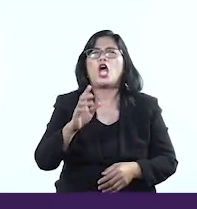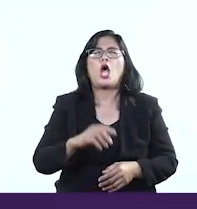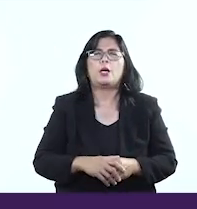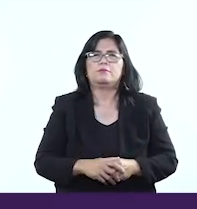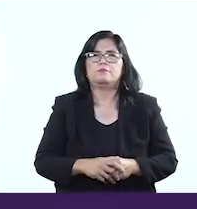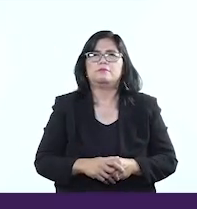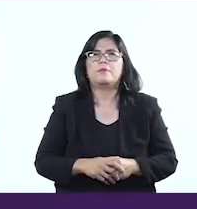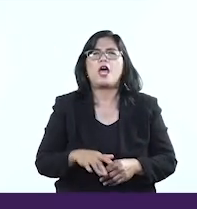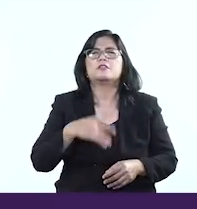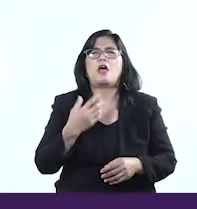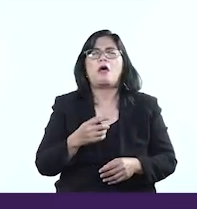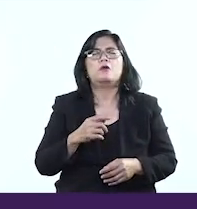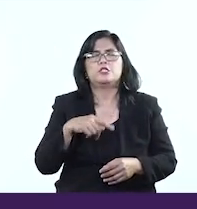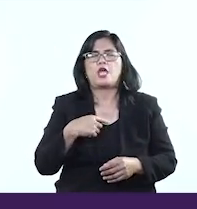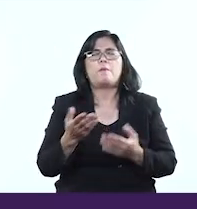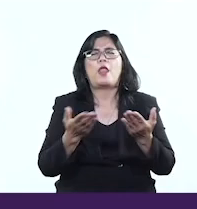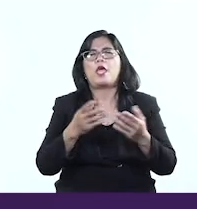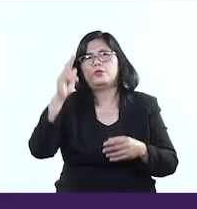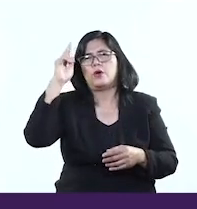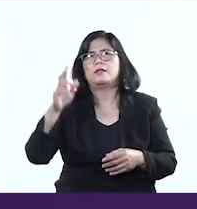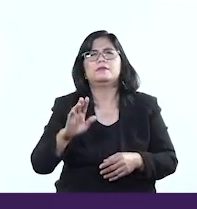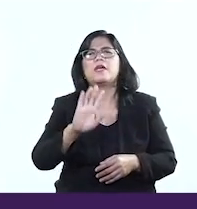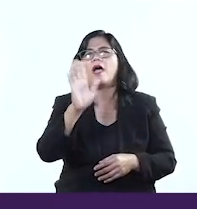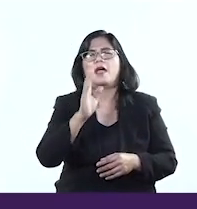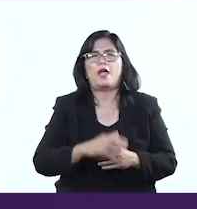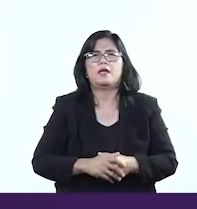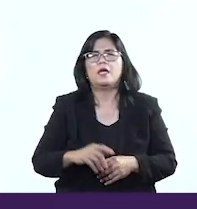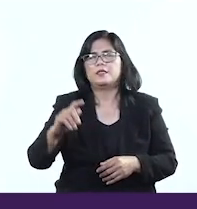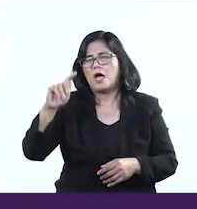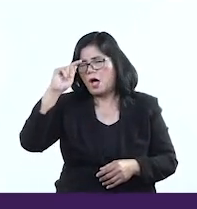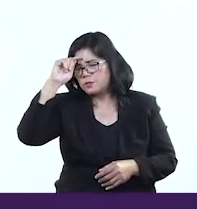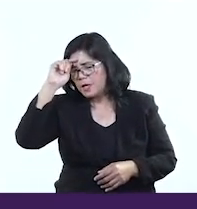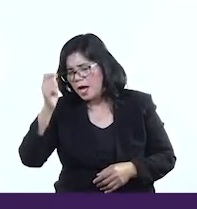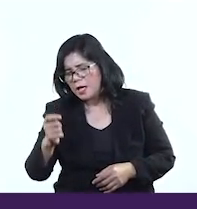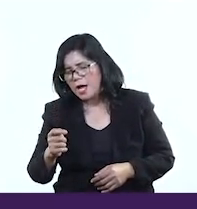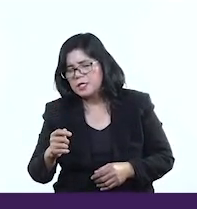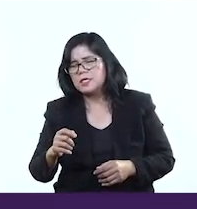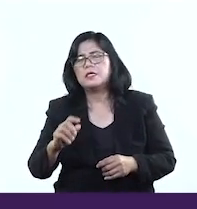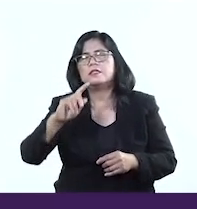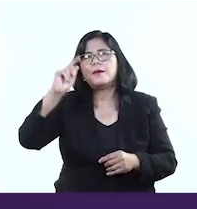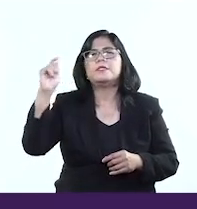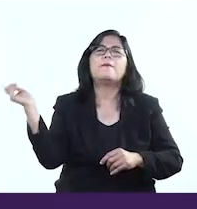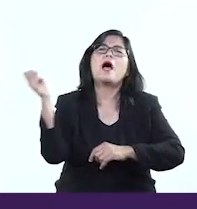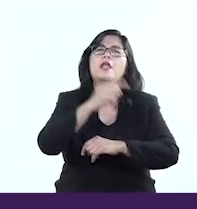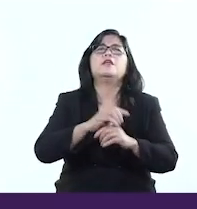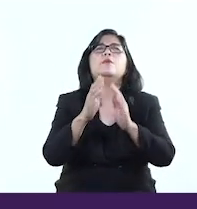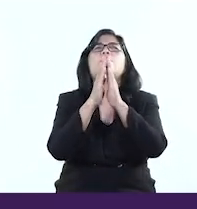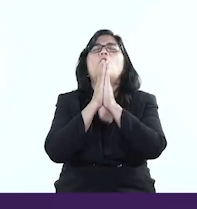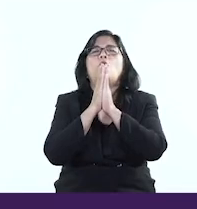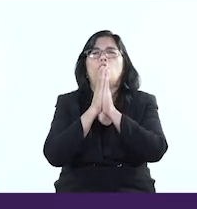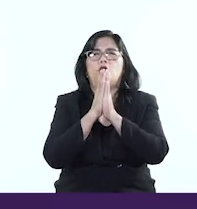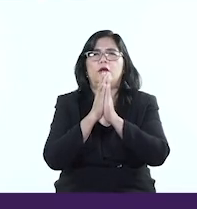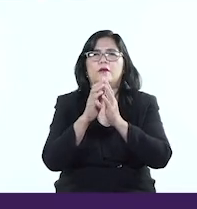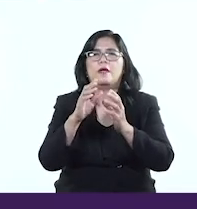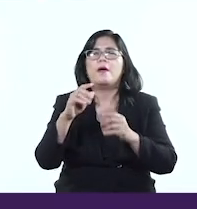Kudus terus Pak kita harus menghargai tuntunan Roh Kudus lebih hidup kita dengan memohonnya dan yang keempat